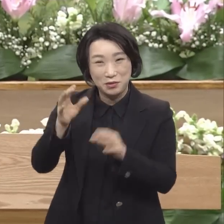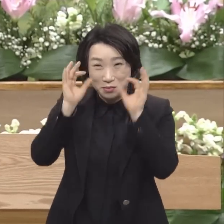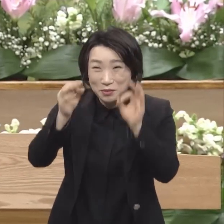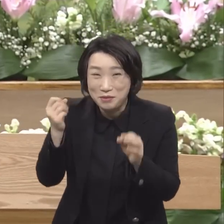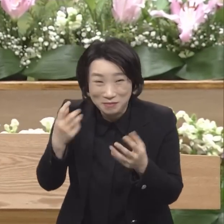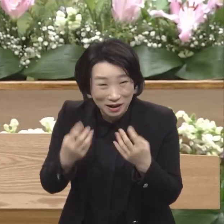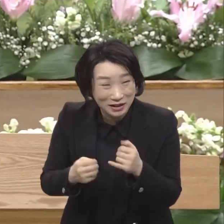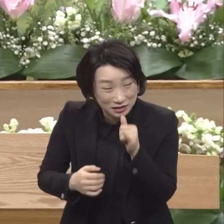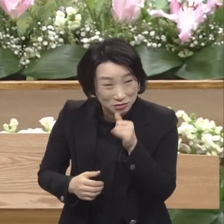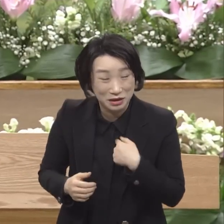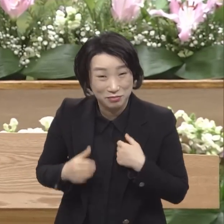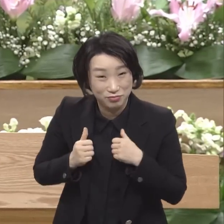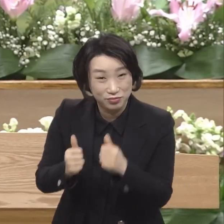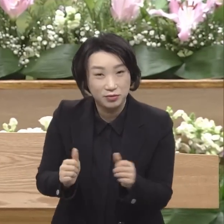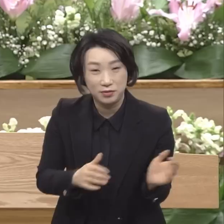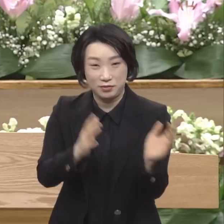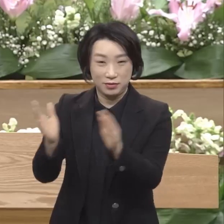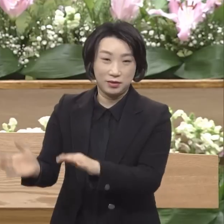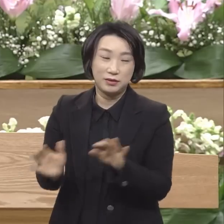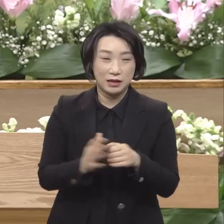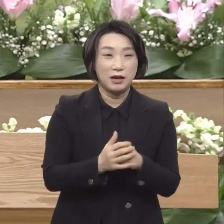보세요. 호색과